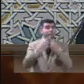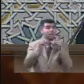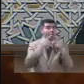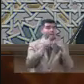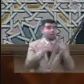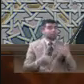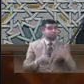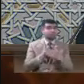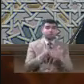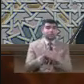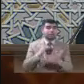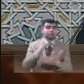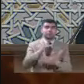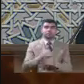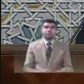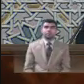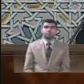الرئيس.